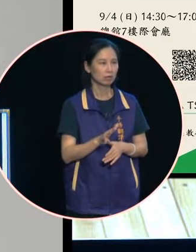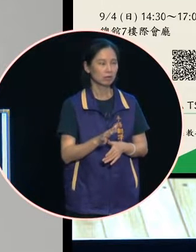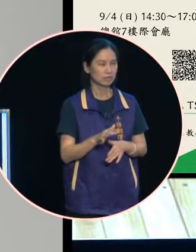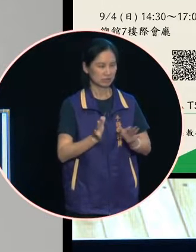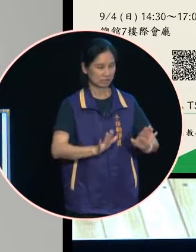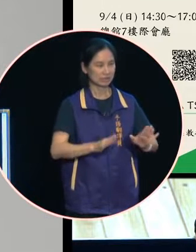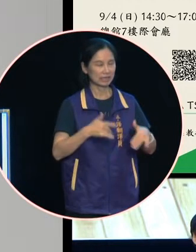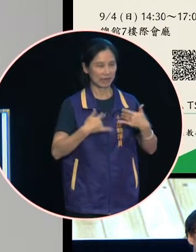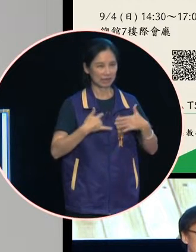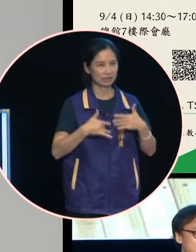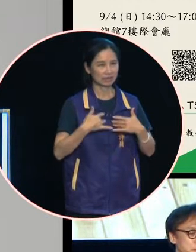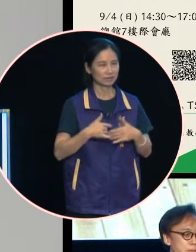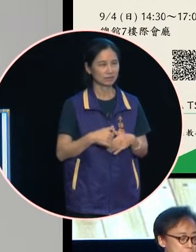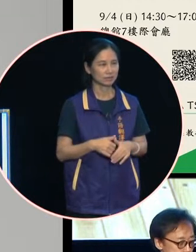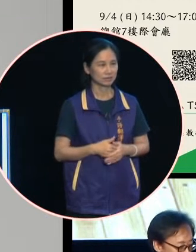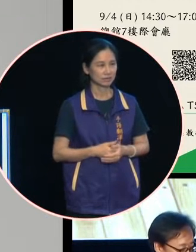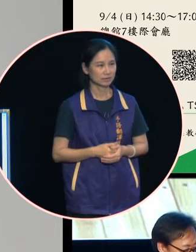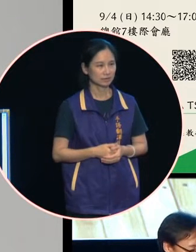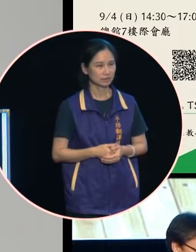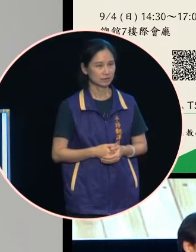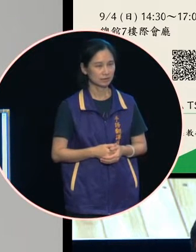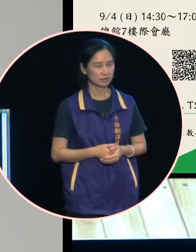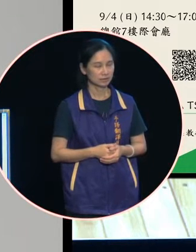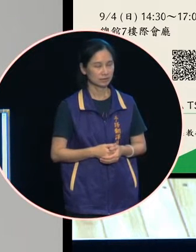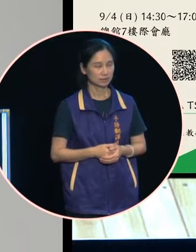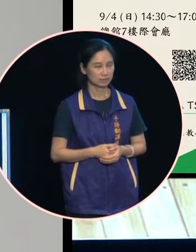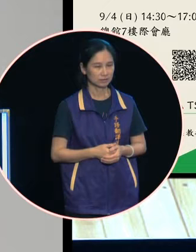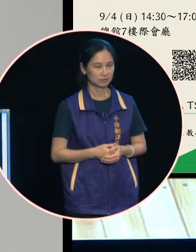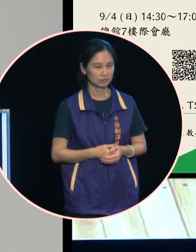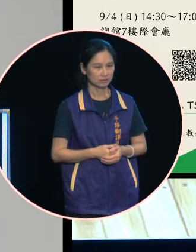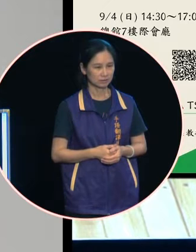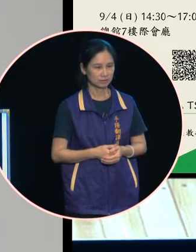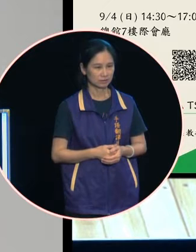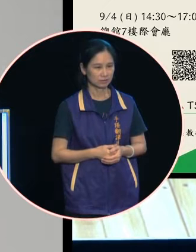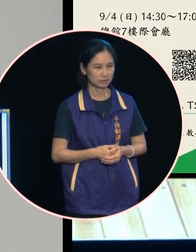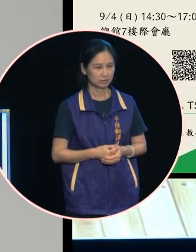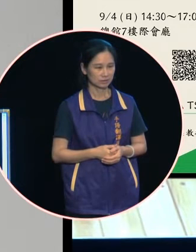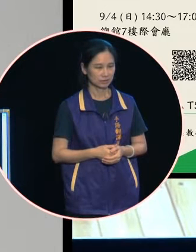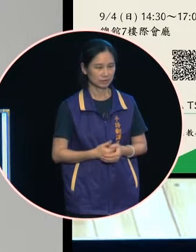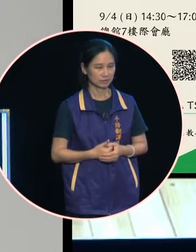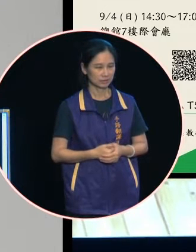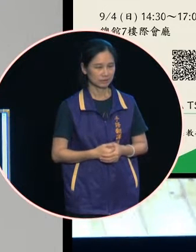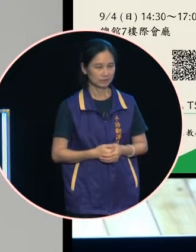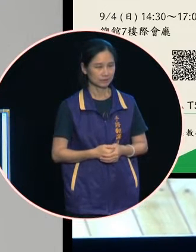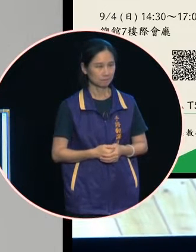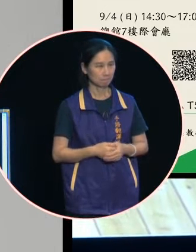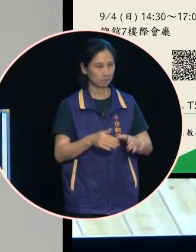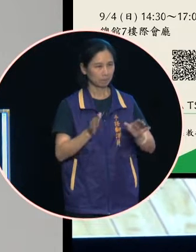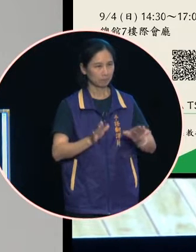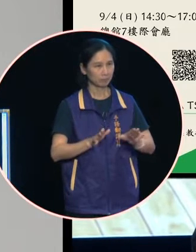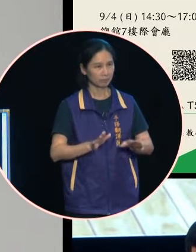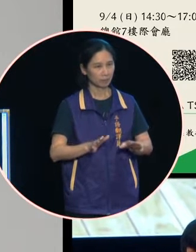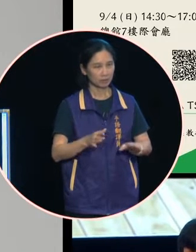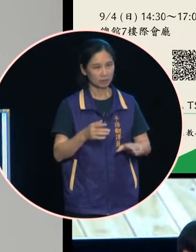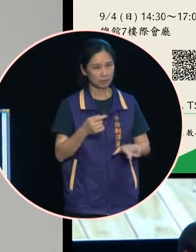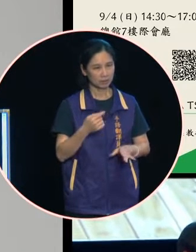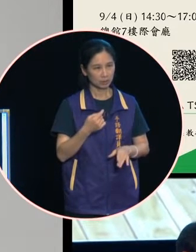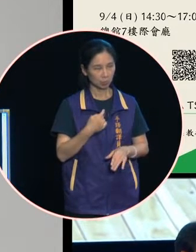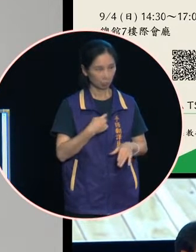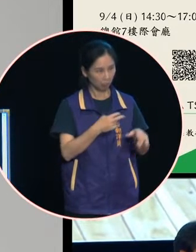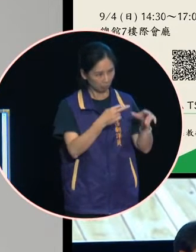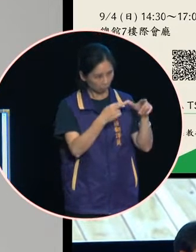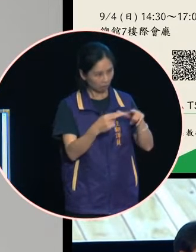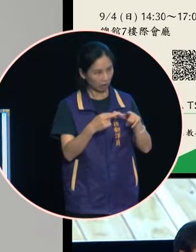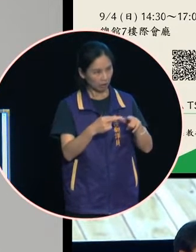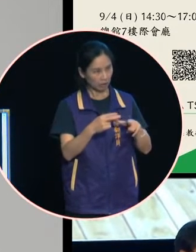常的开心的一个时刻。那么， 今天我跟各位介绍